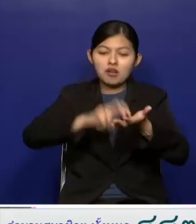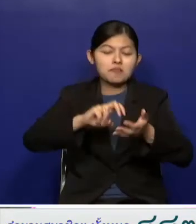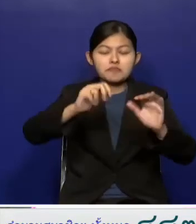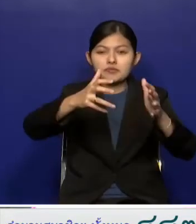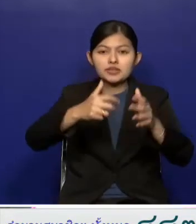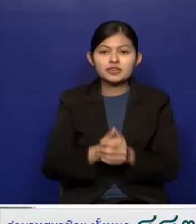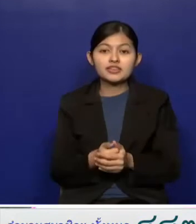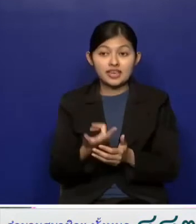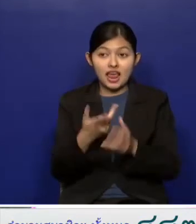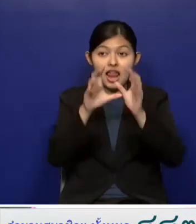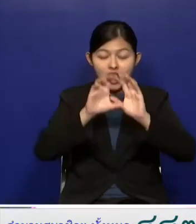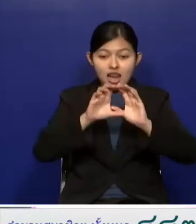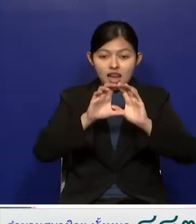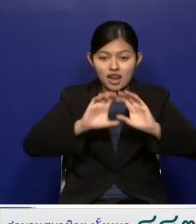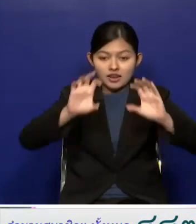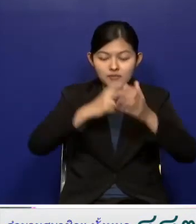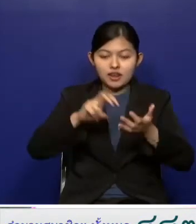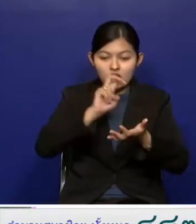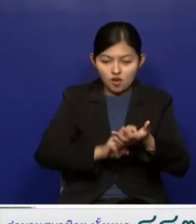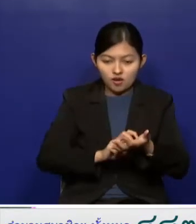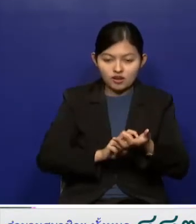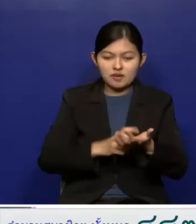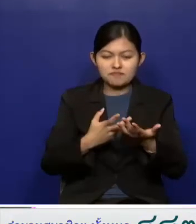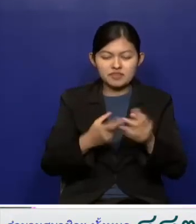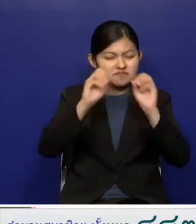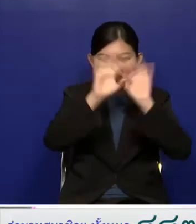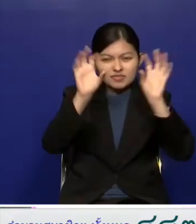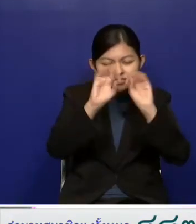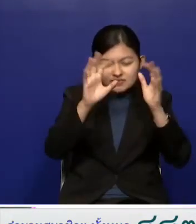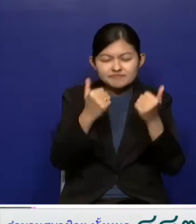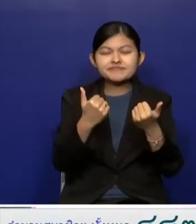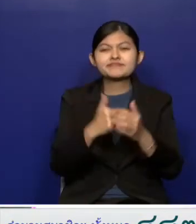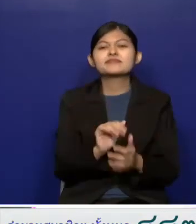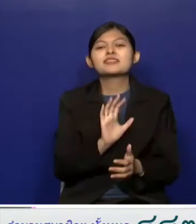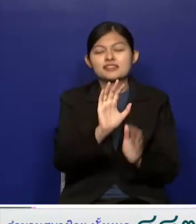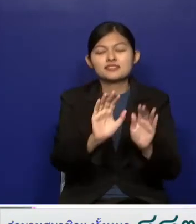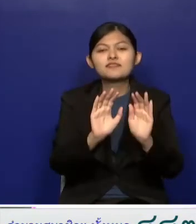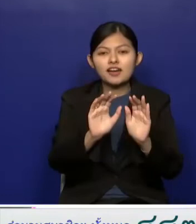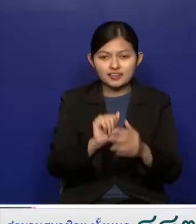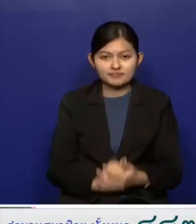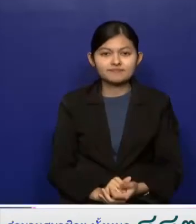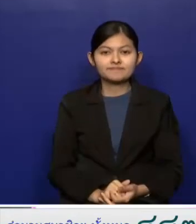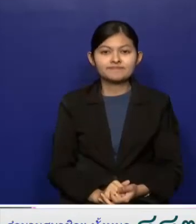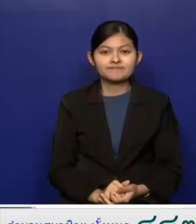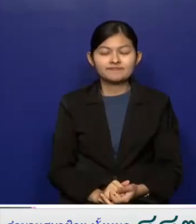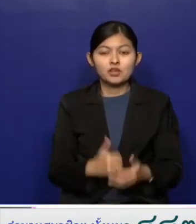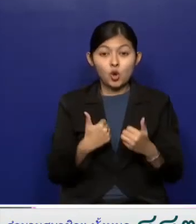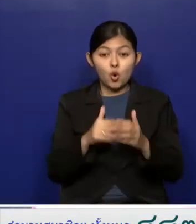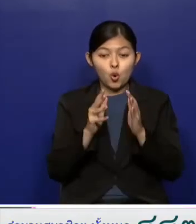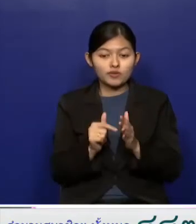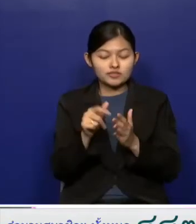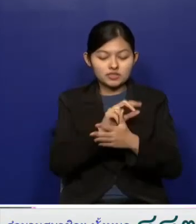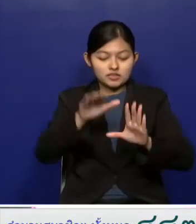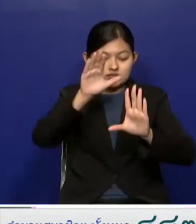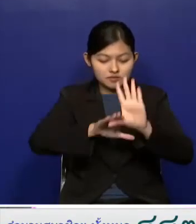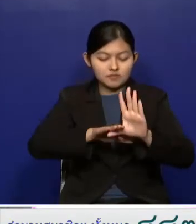ผู้ปลูกอ้อยต่างๆก็ไม่ชัดเจนนะครับก็เป็นอีกเรื่องนึงที่อยากจะพูดถึงเหมือนกันครับคนที่ไปลงทะเบียน